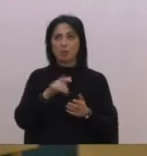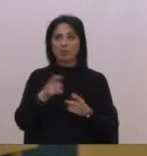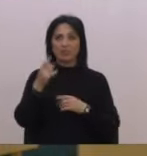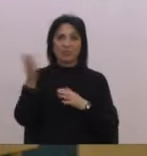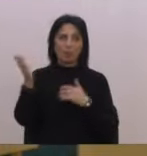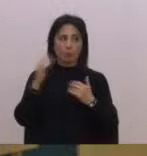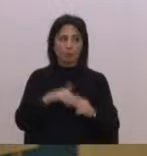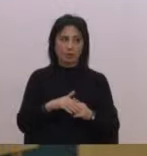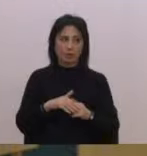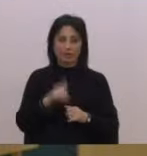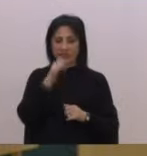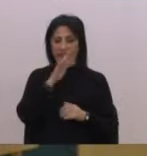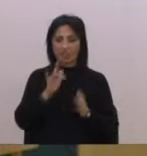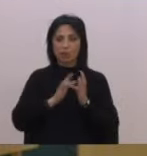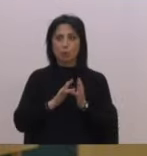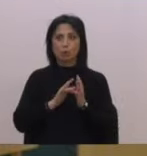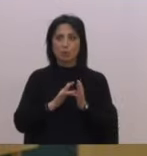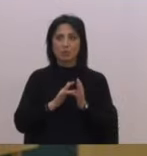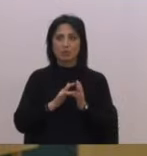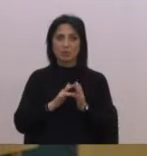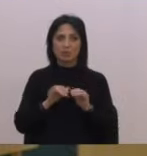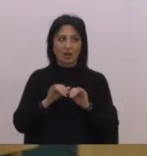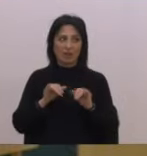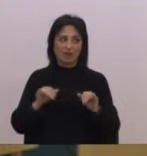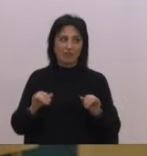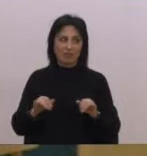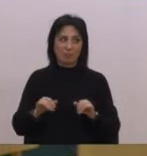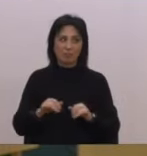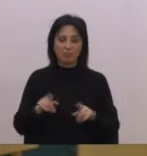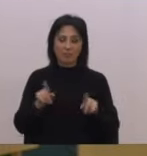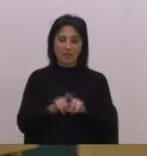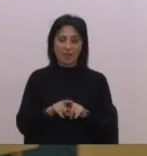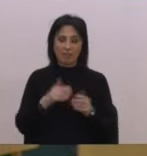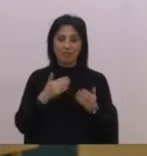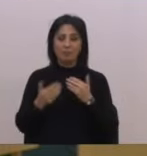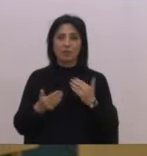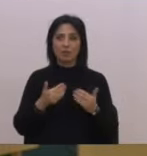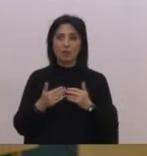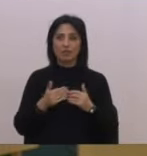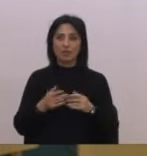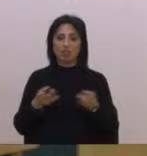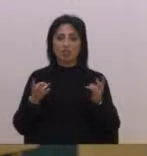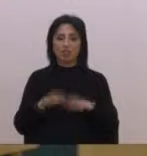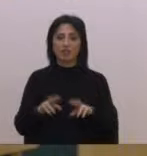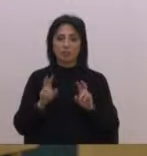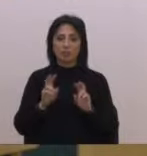დავაბრუნებთ, ვერც ტურიზმს განვავითარებთ და ასეთი მიდგომით შეგრჩება